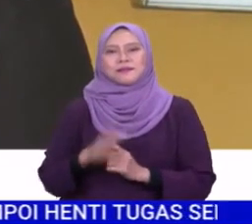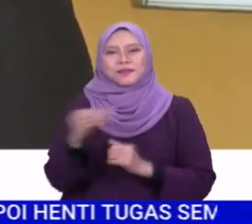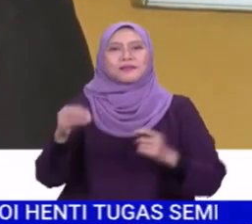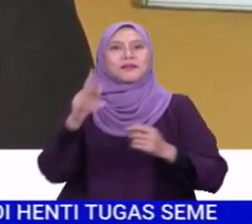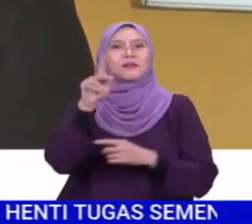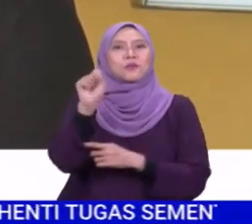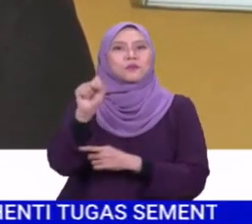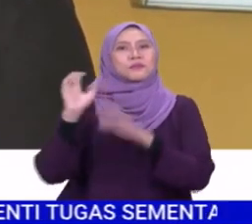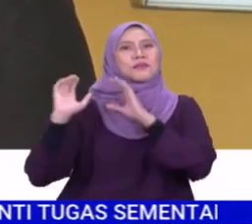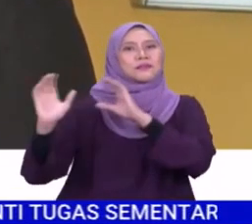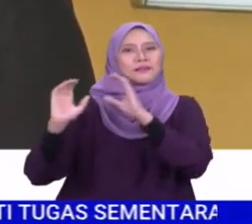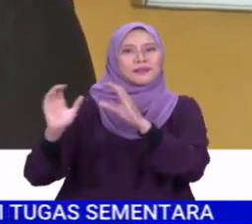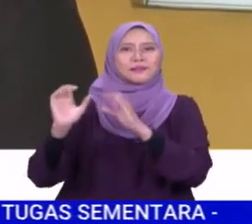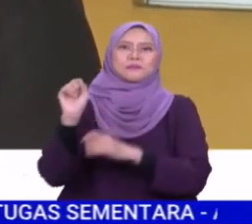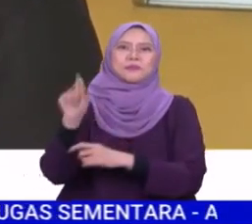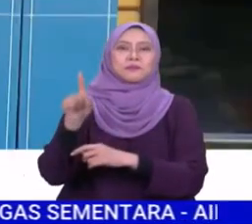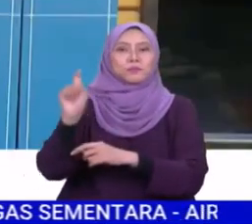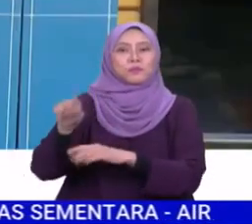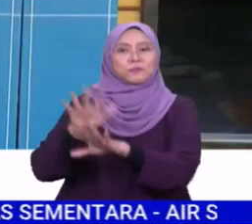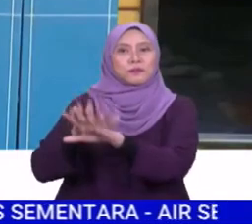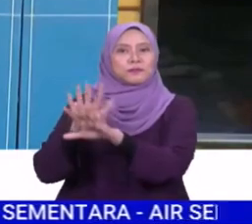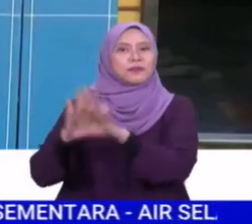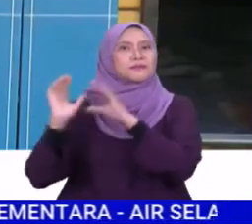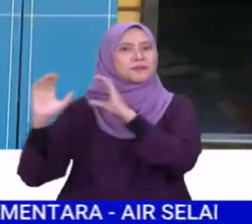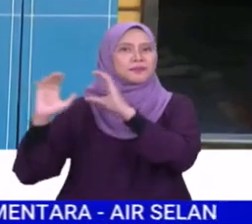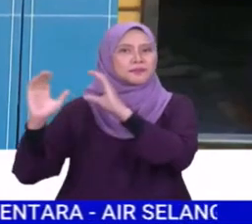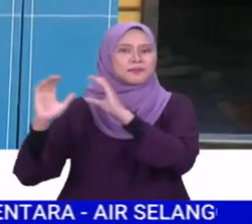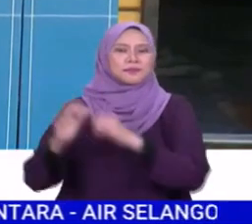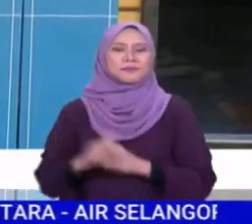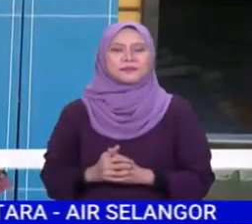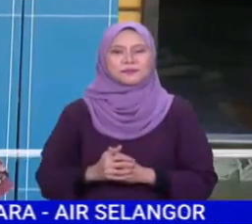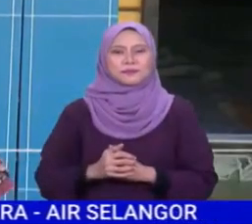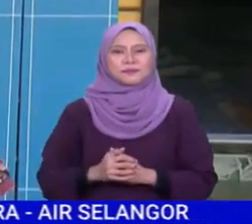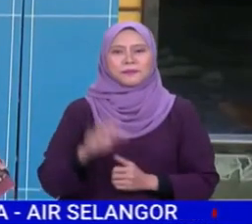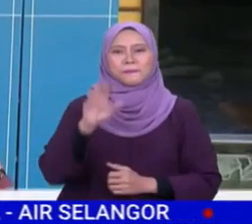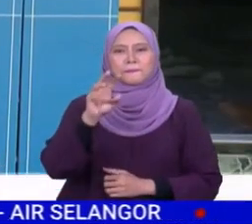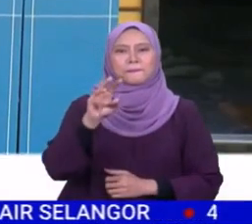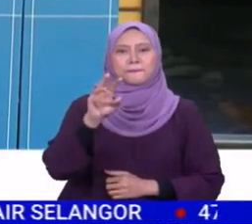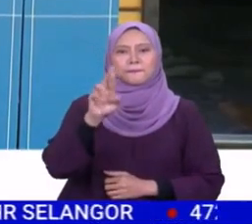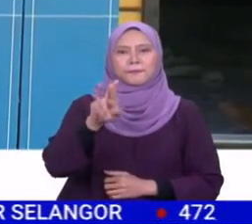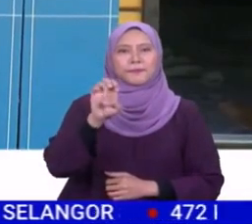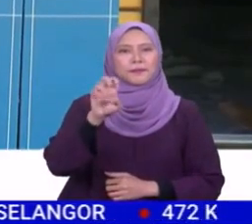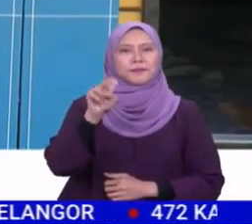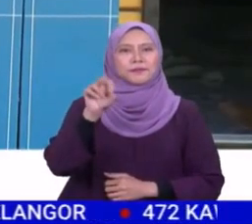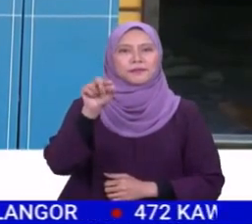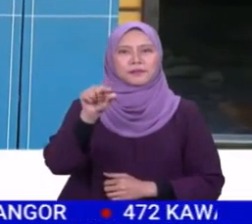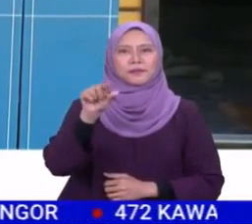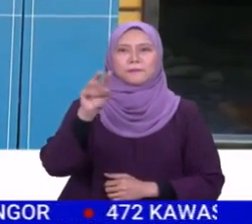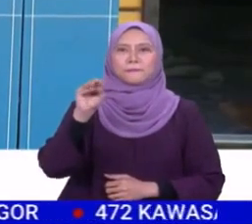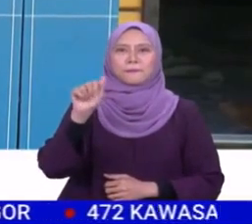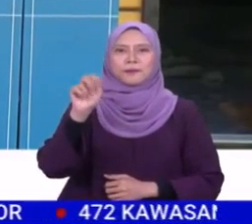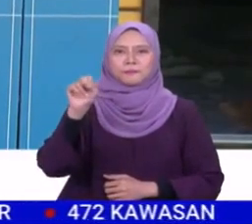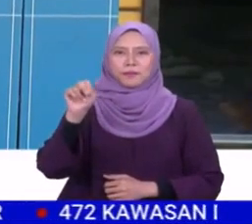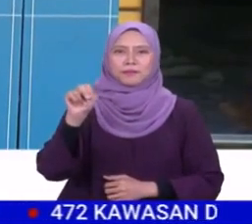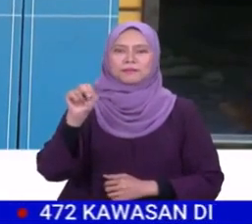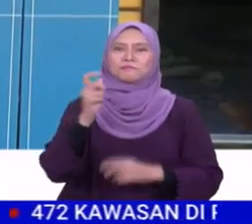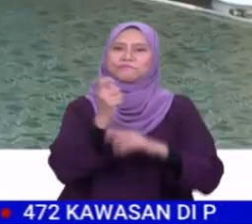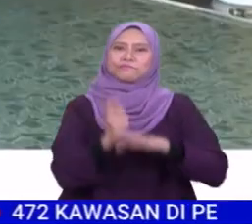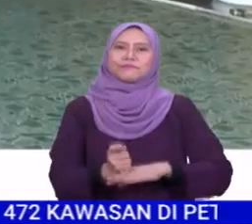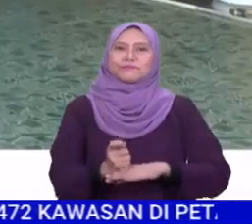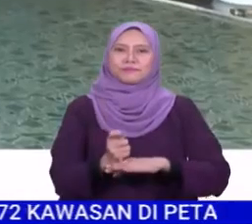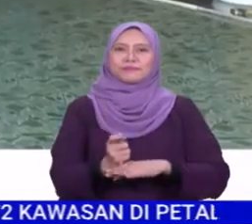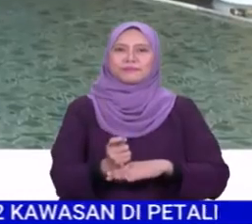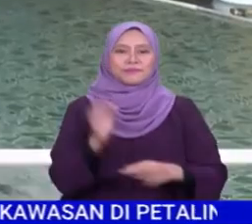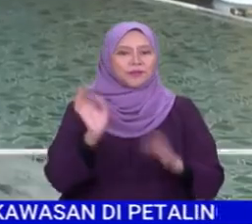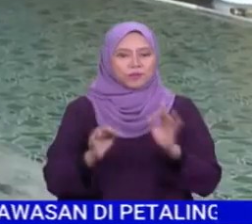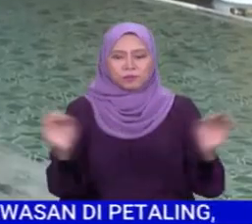murah. Santan, dia memerlukan santan yang banyak. Saya memang jadikan maman, rendang maman ni memang juadah tradisi. Kalau tak ada, rasa macam tak lengkap